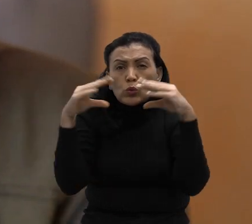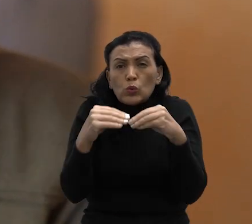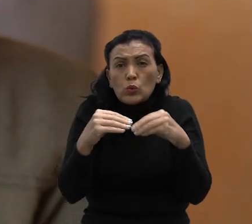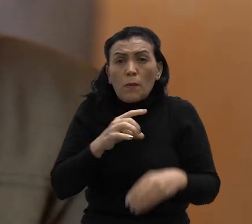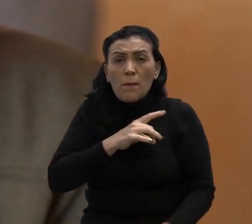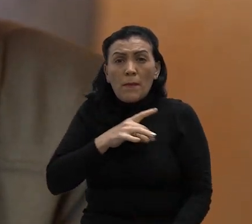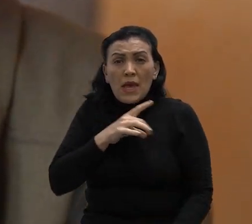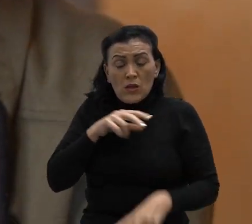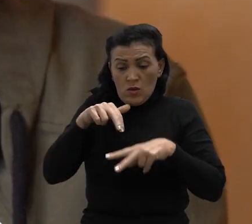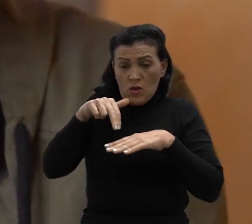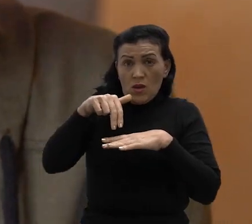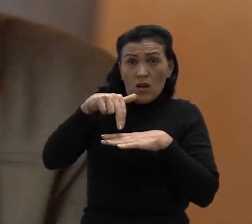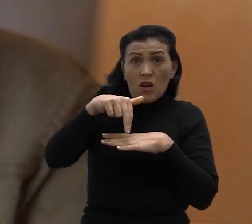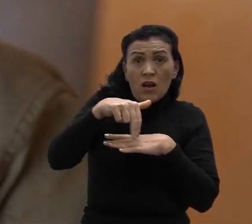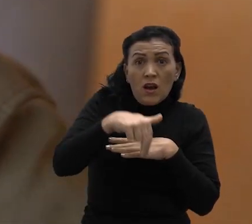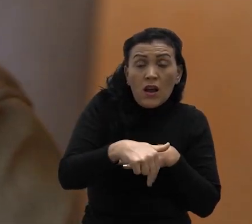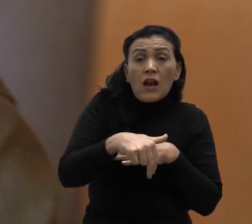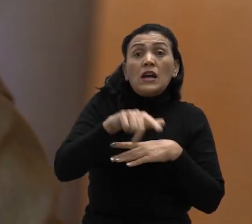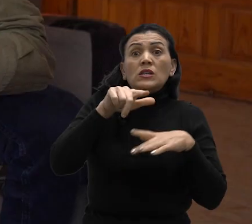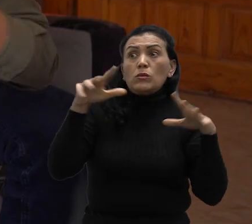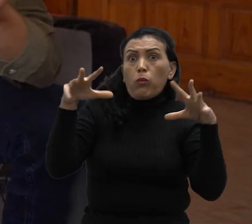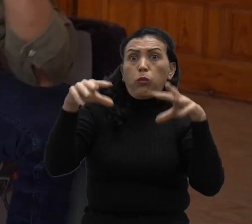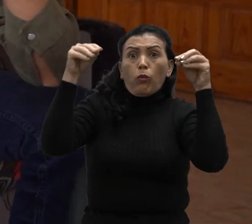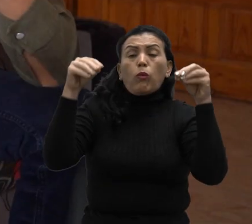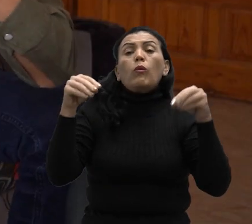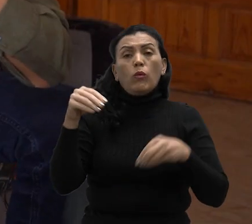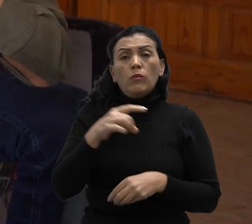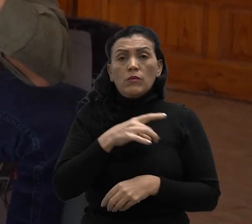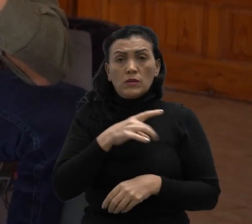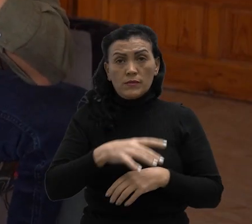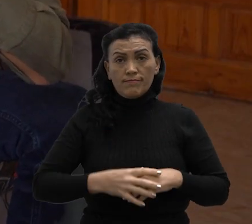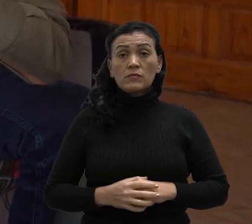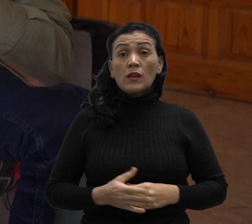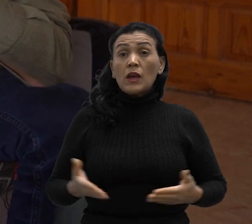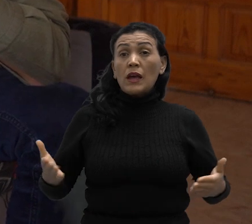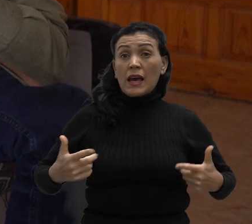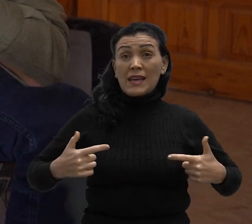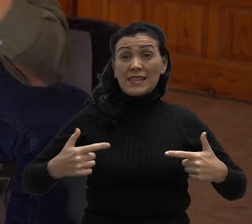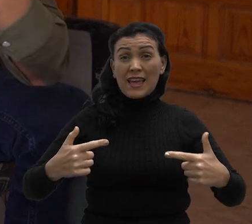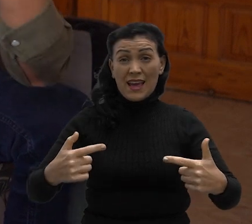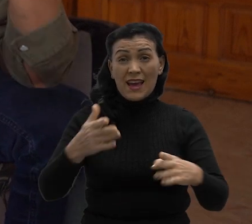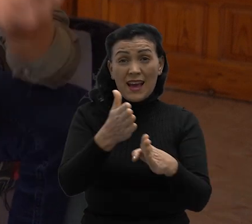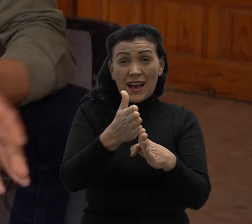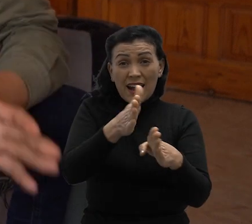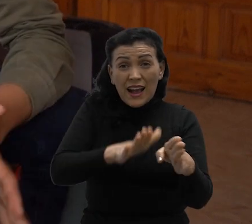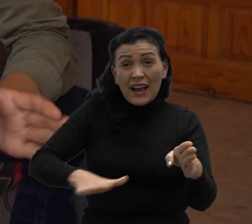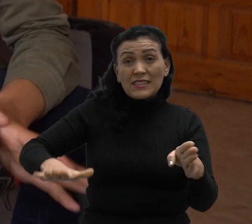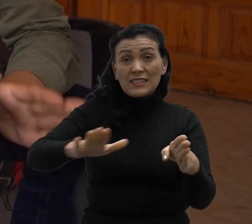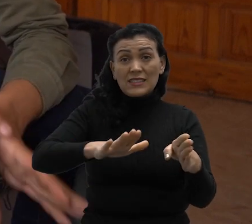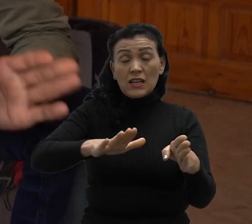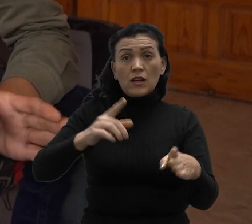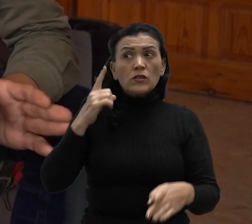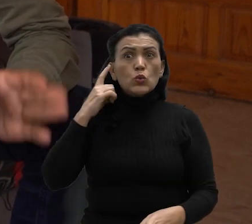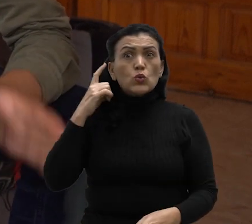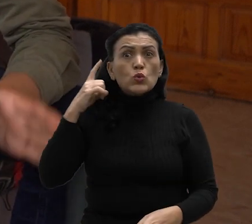الحرب كانت عندنا بغزة، لما السيارة تكون مساء على الآخر كان كل الجيران والناس توطوا راسهم إنه أسبة إنه جاي